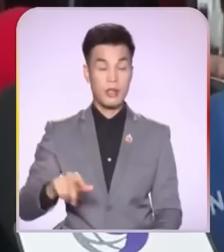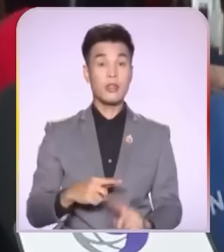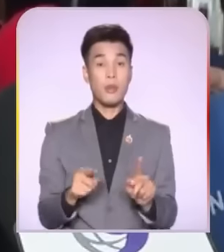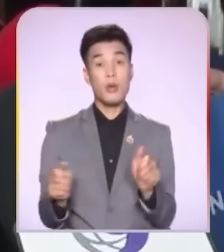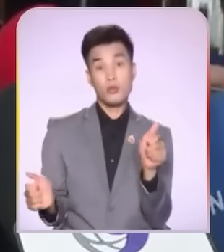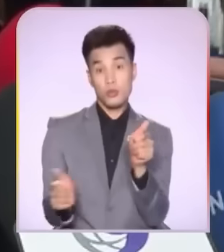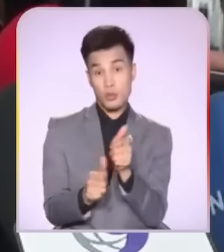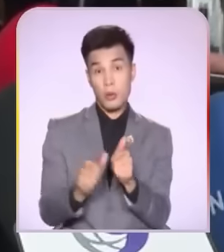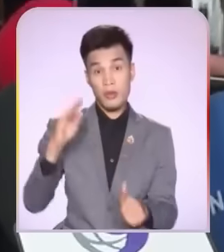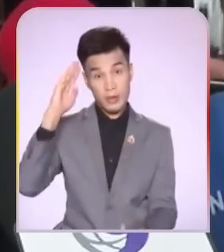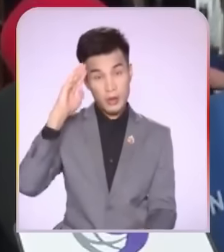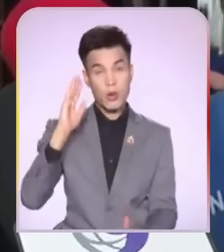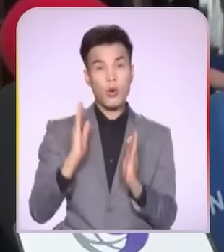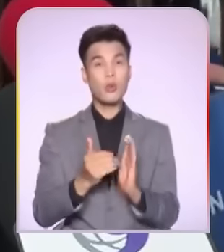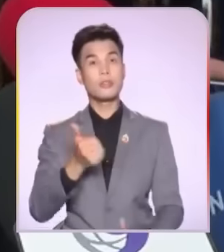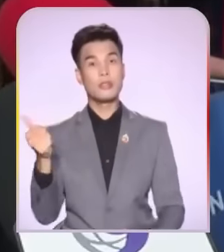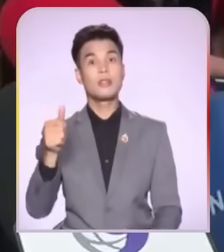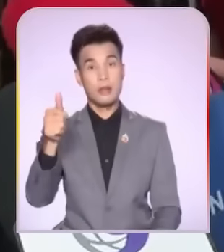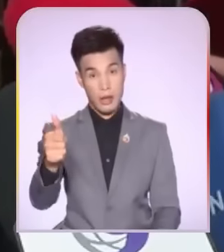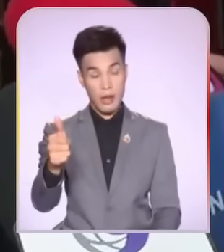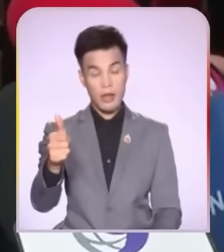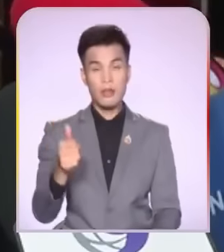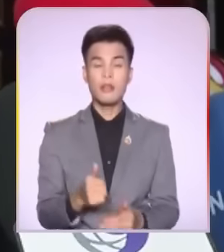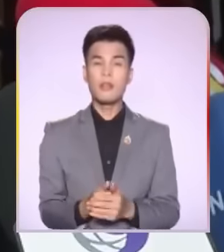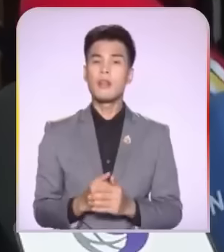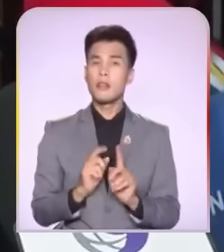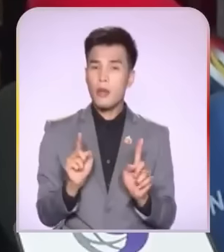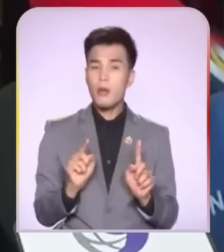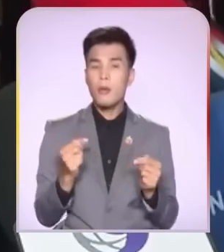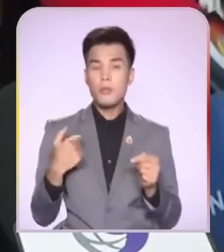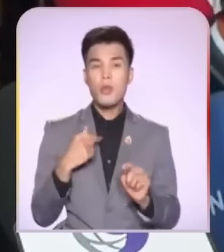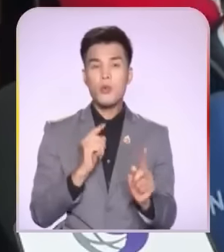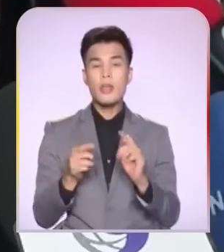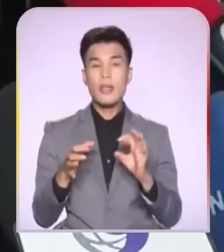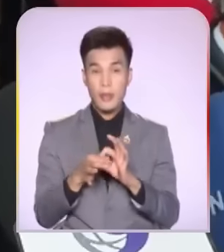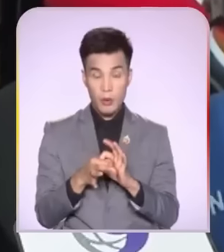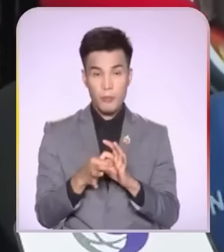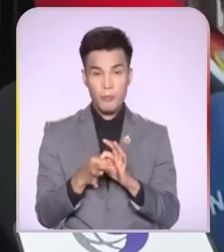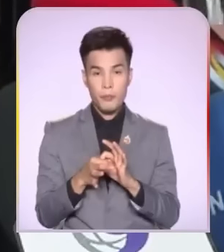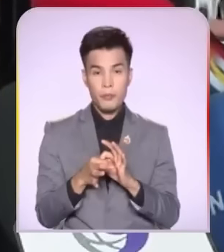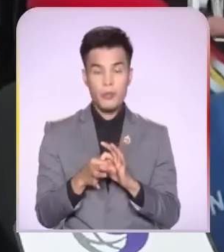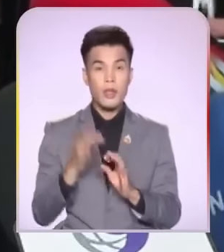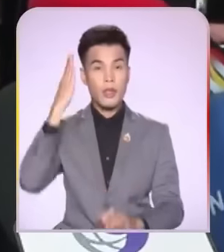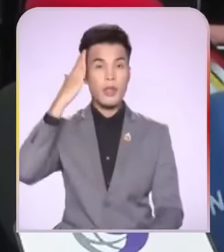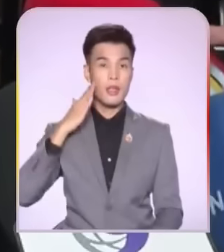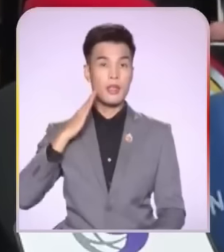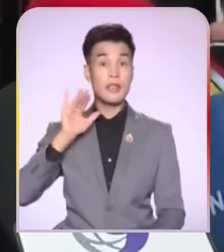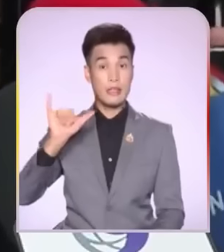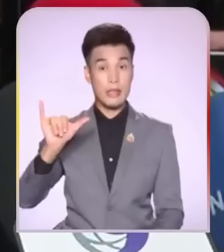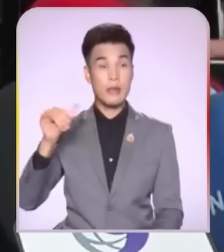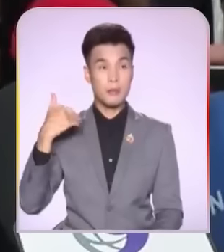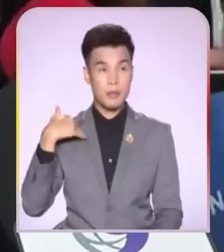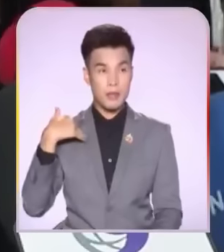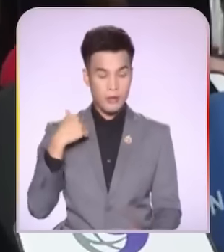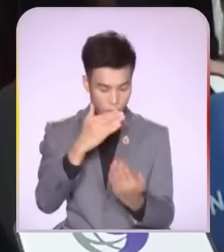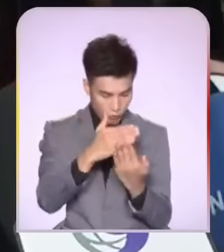นตรีช่วยกลาโหมเนี่ยเป็นของพรรคอื่นก็ได้ค่ะแล้วนอกจากนี้นะคะยังมีการพูดถึงเรื่องของคุณยิ่งลักษณ์ด้วยเดี๋ยวฉันหาข้อมูลแ